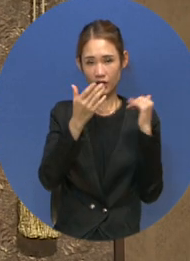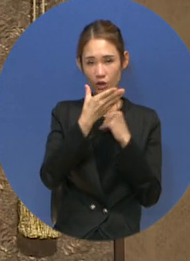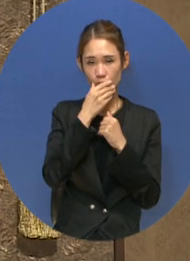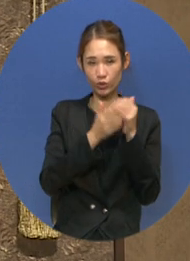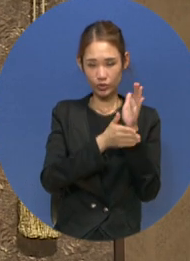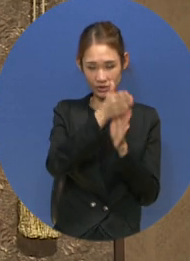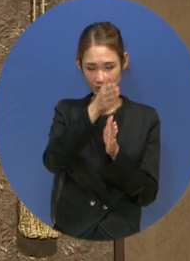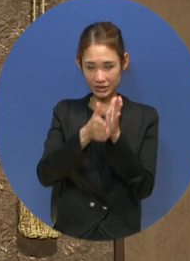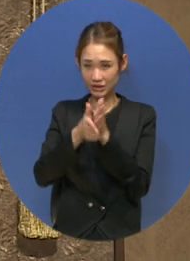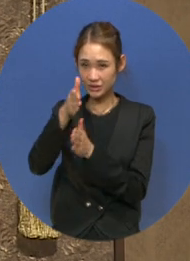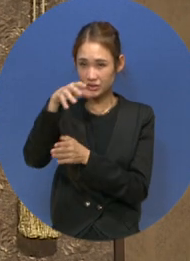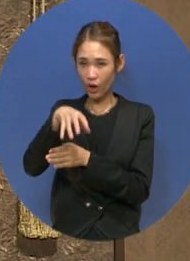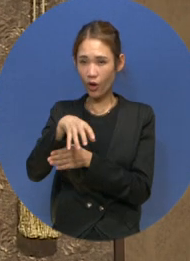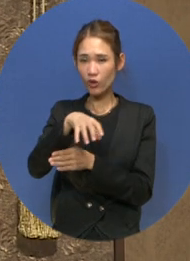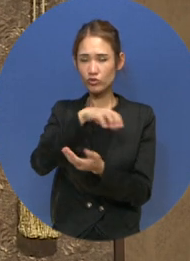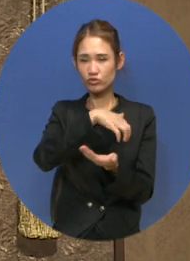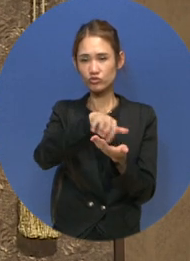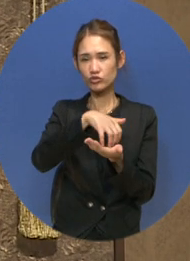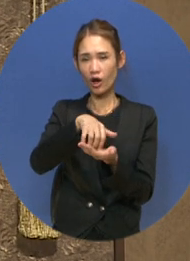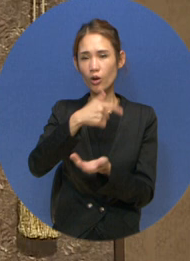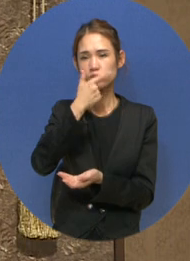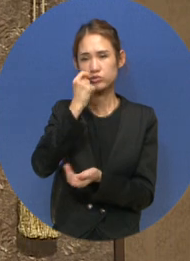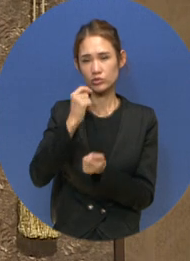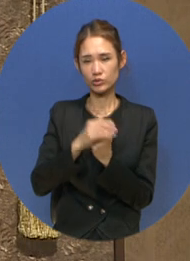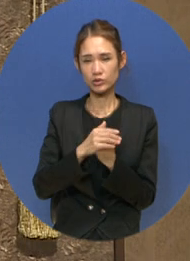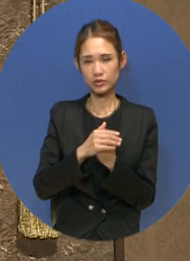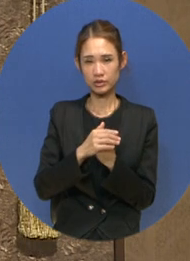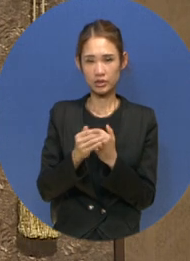좀 인프라가 부족한 상황입니다. 그러다 보니까